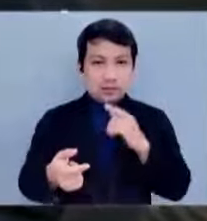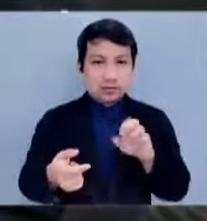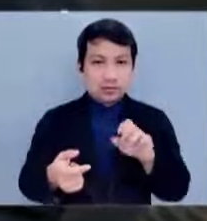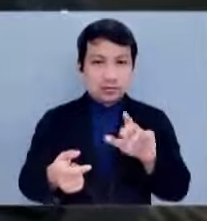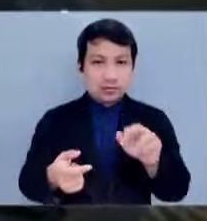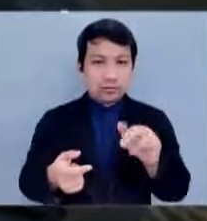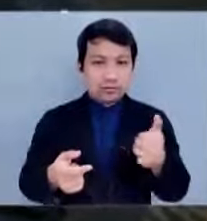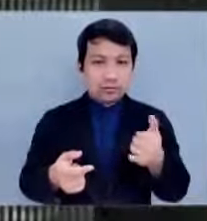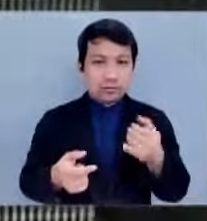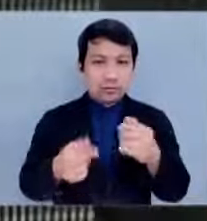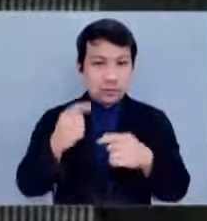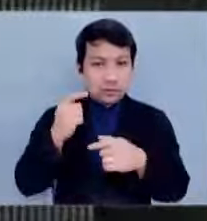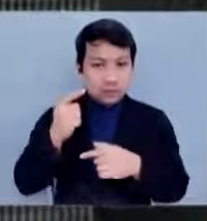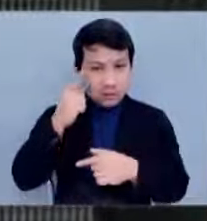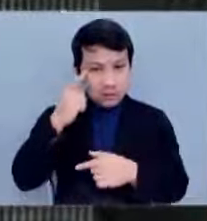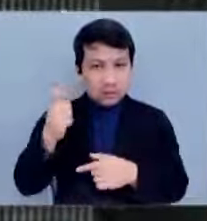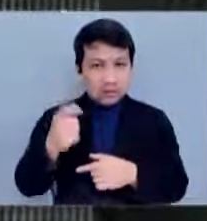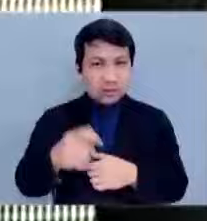dream project niya ito.